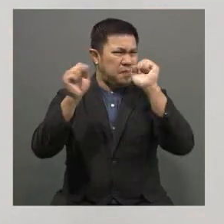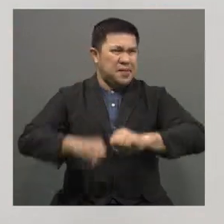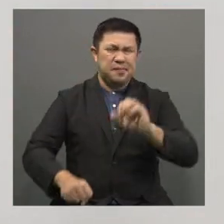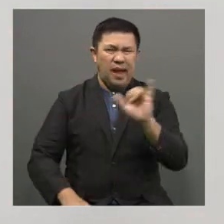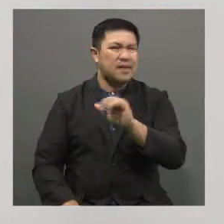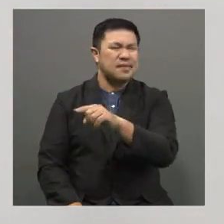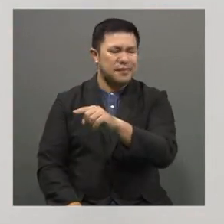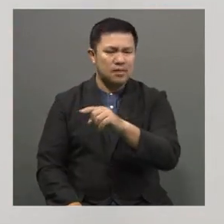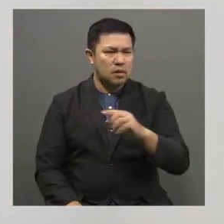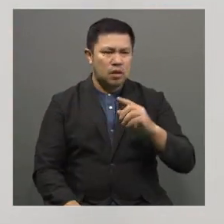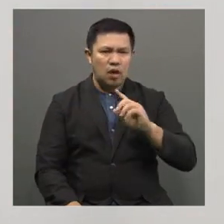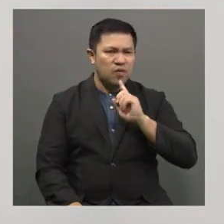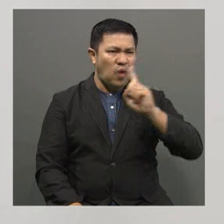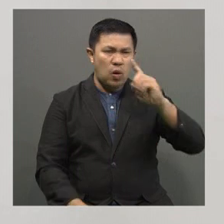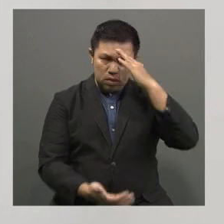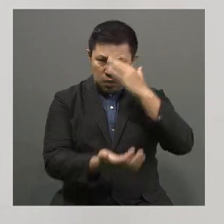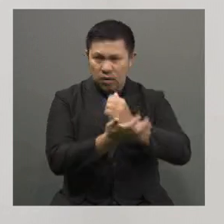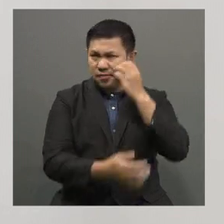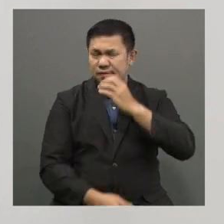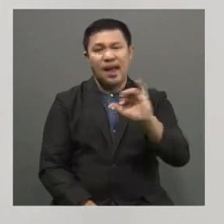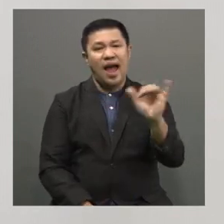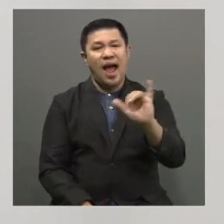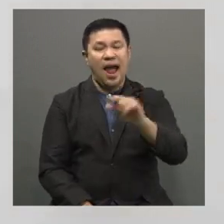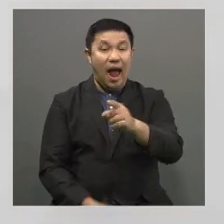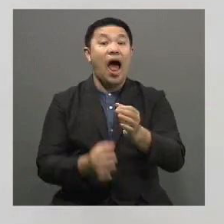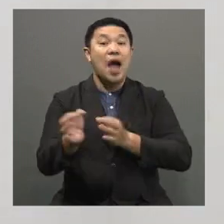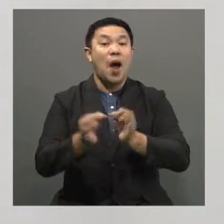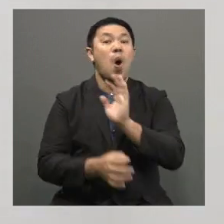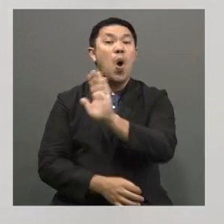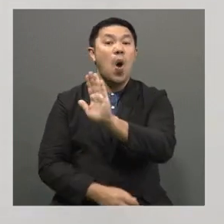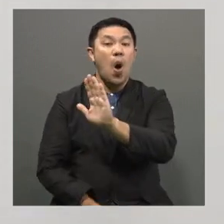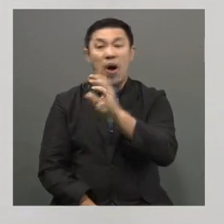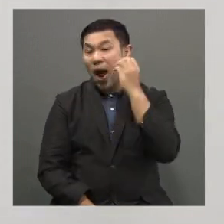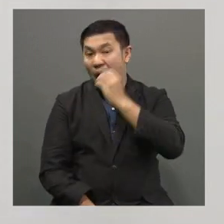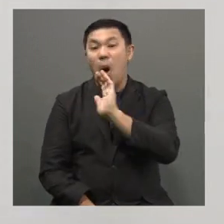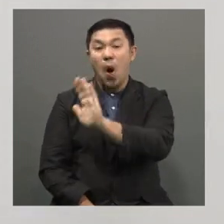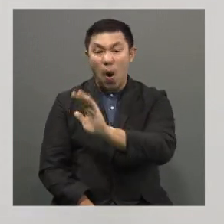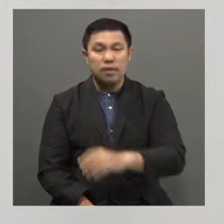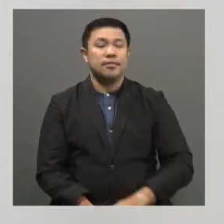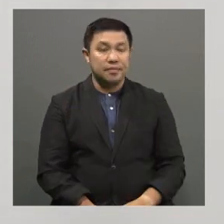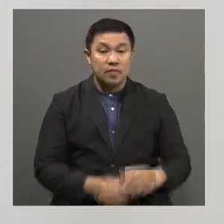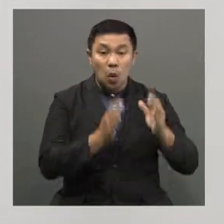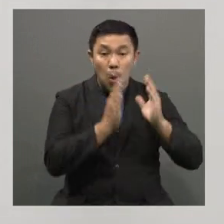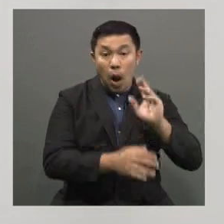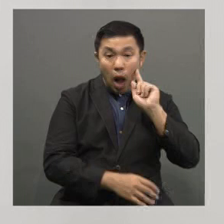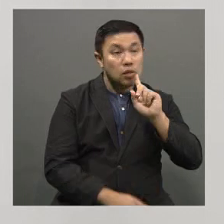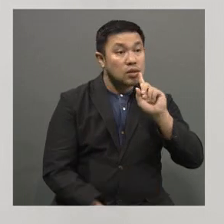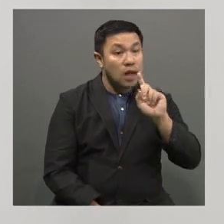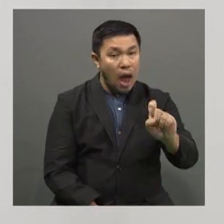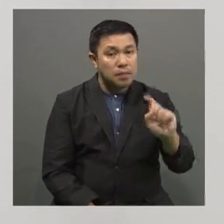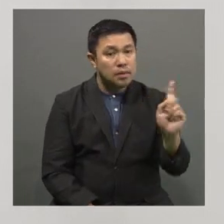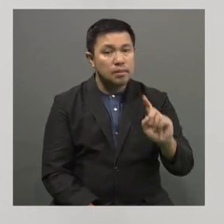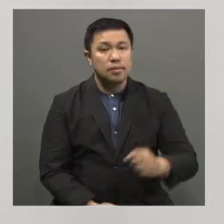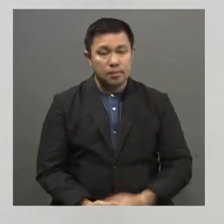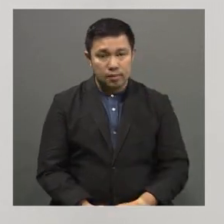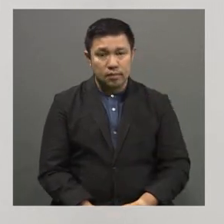แจ้งข้อกล่าวหาอะไรใดๆมาที่บิ๊กโจ๊กนี่คือสิ่งที่บิ๊กโจ๊กออธิบายวันนี้ตามหลักการอนะฮะทีนี้นักข่าวก็ถามบอกว่าเมื่อวานเนี้ยคือ